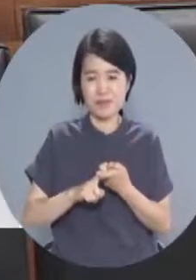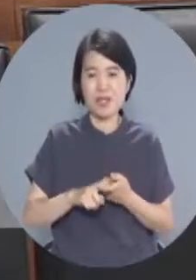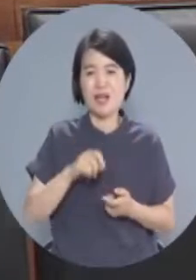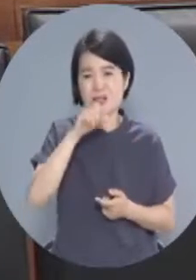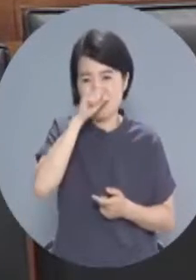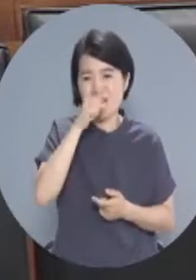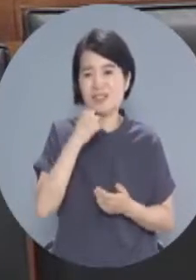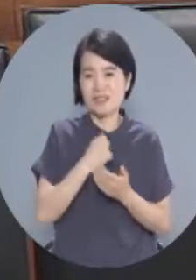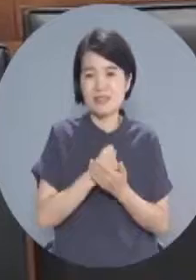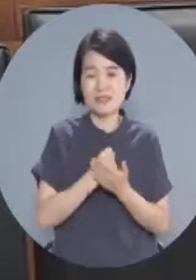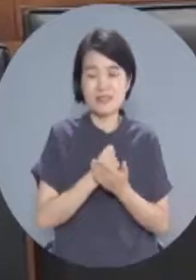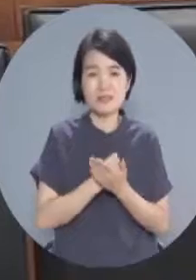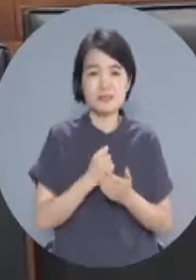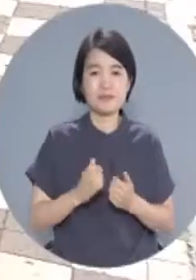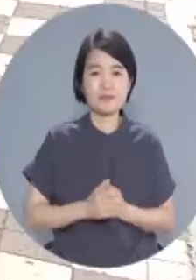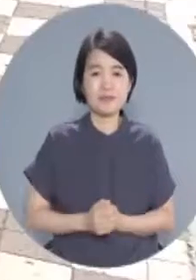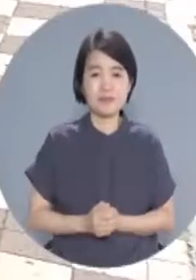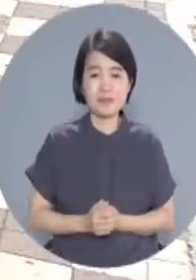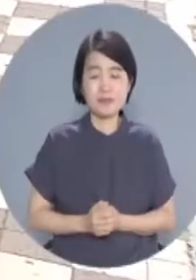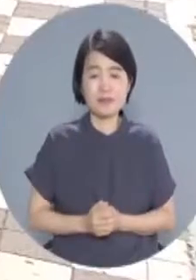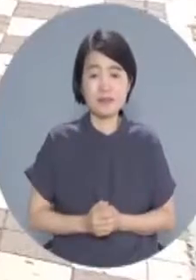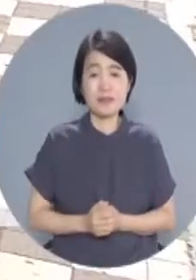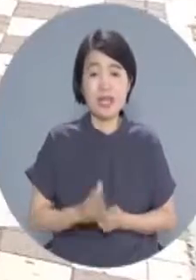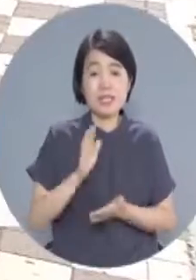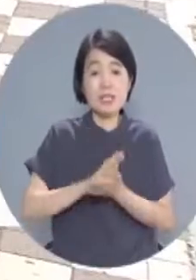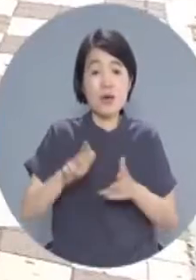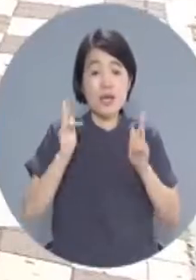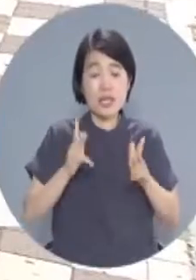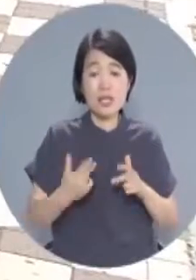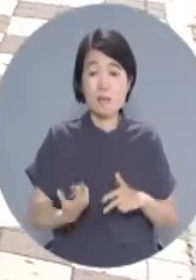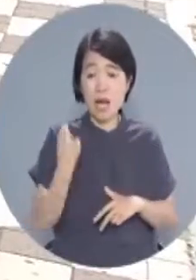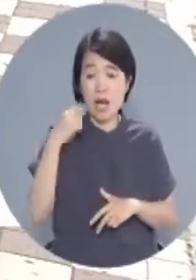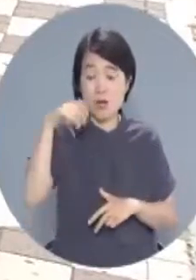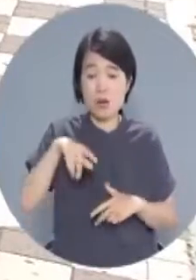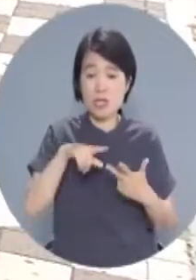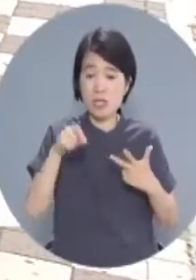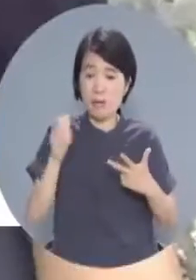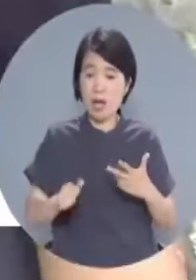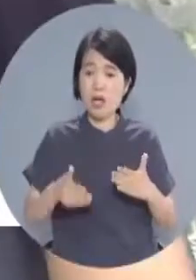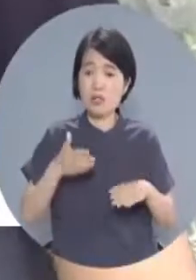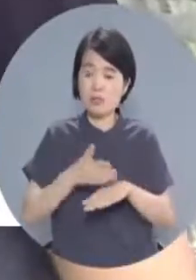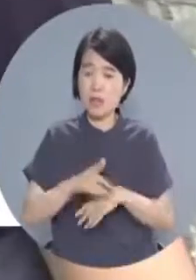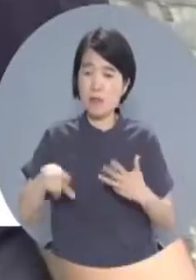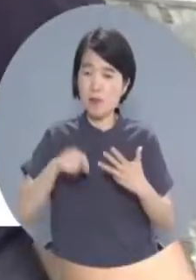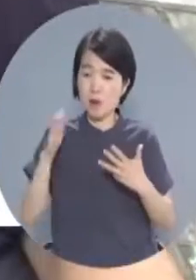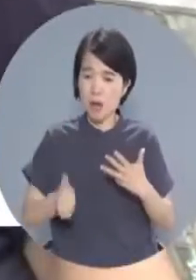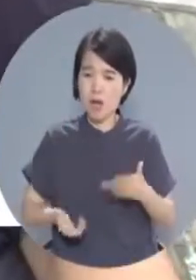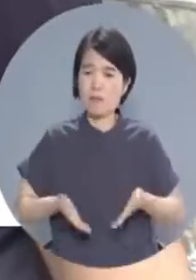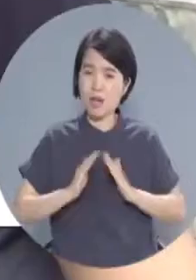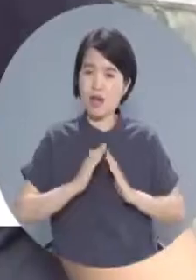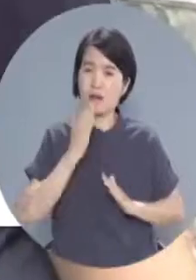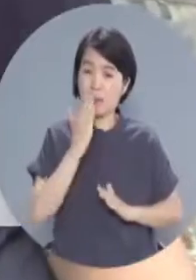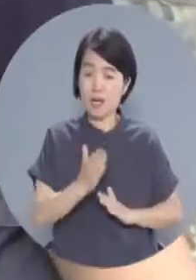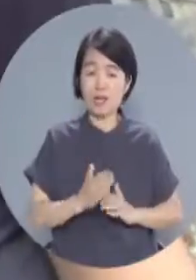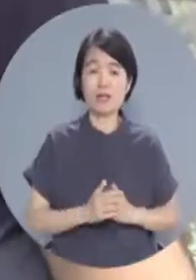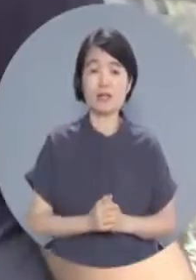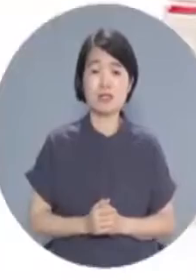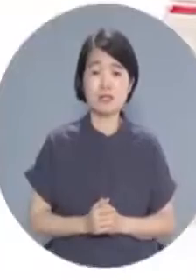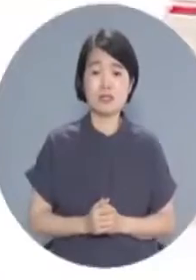관심을 가지면 좋은데. 에어커튼은 빠른 곳에는 7월 말, 늦은 곳엔 8월 말에나 설치될